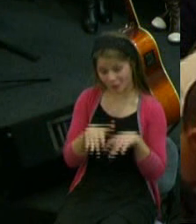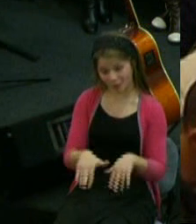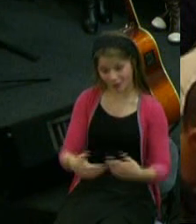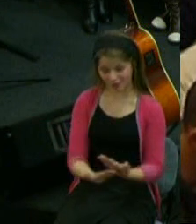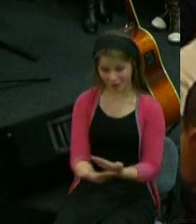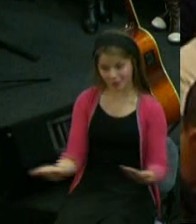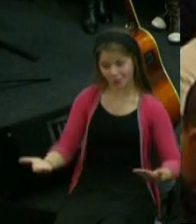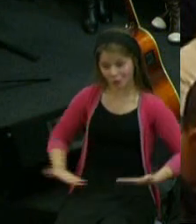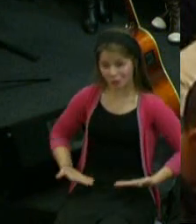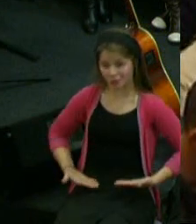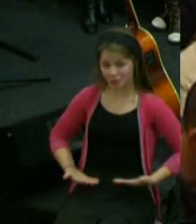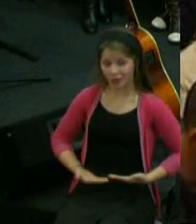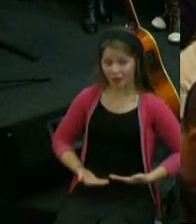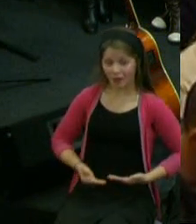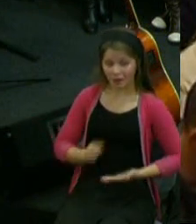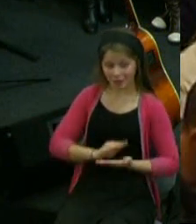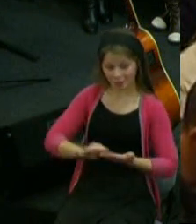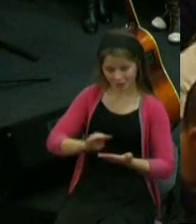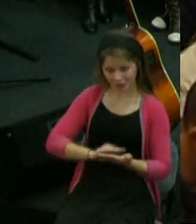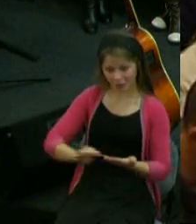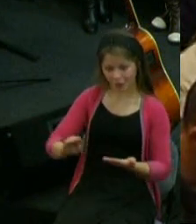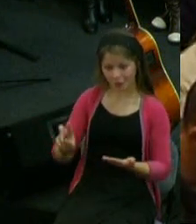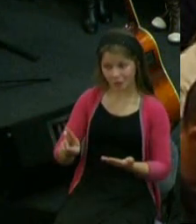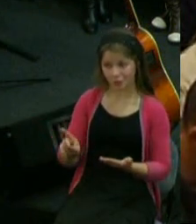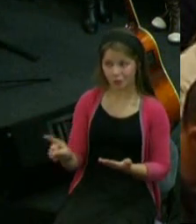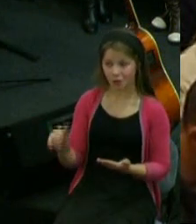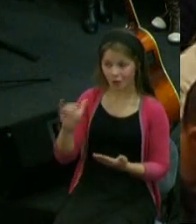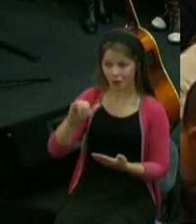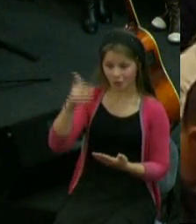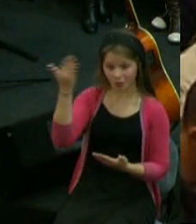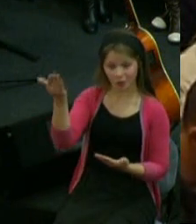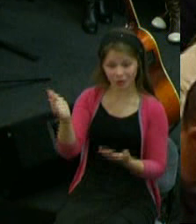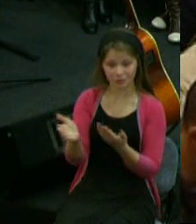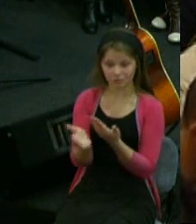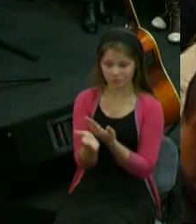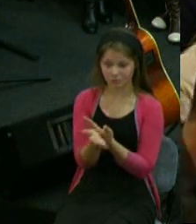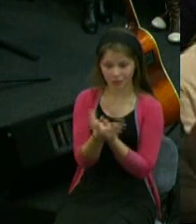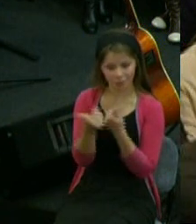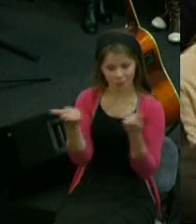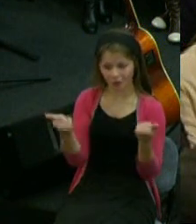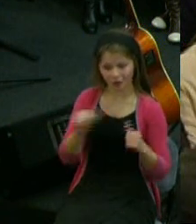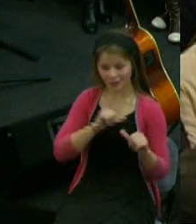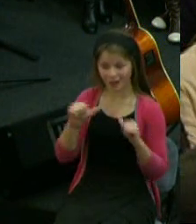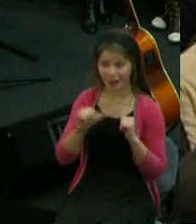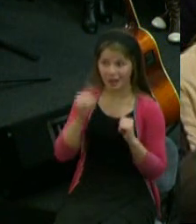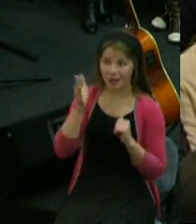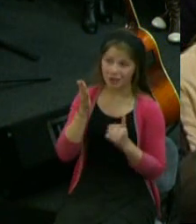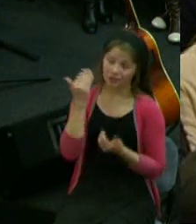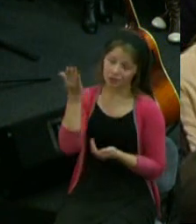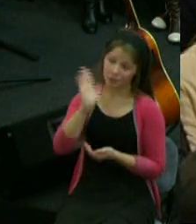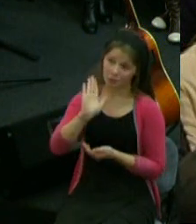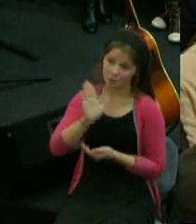в нашому житті, брати і сестри. Каже Боже Слово, що в ньому не було ніякого гріха. Він є святий, був Бог. Він